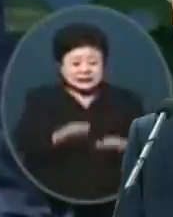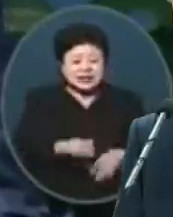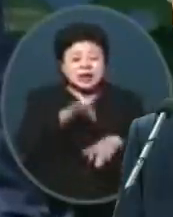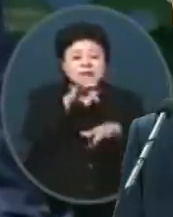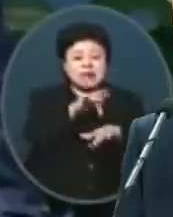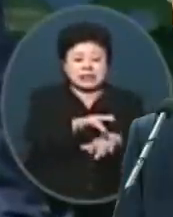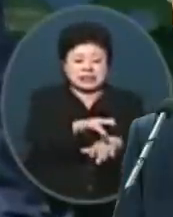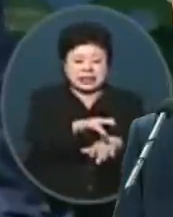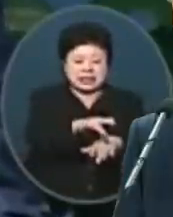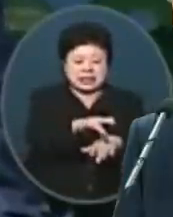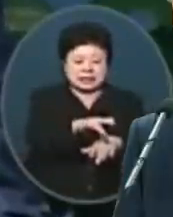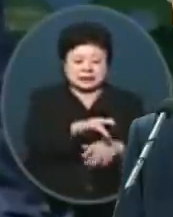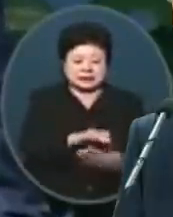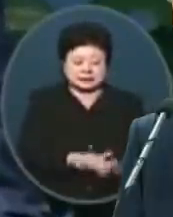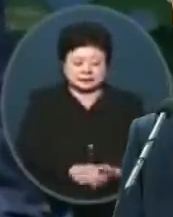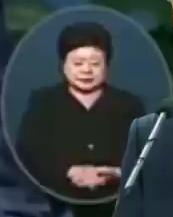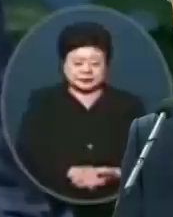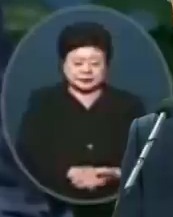마귀가